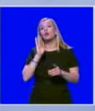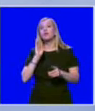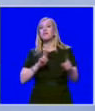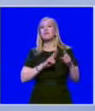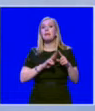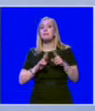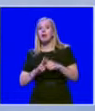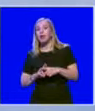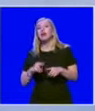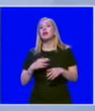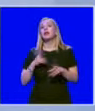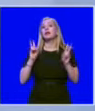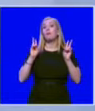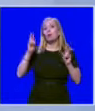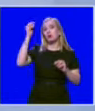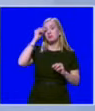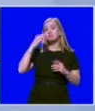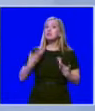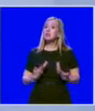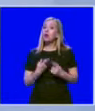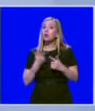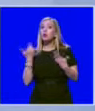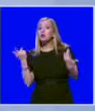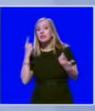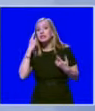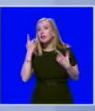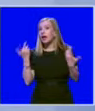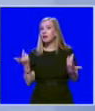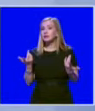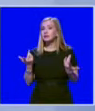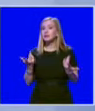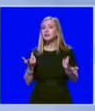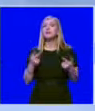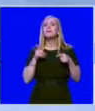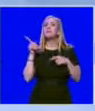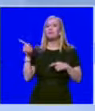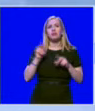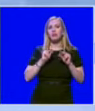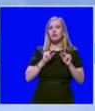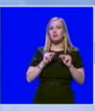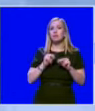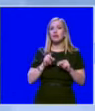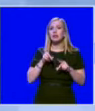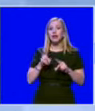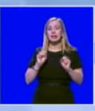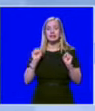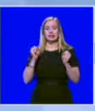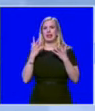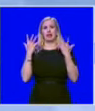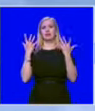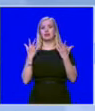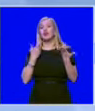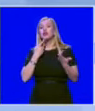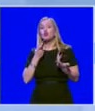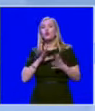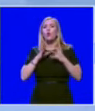България. Интересно е откъде знаят тази работа. Само, че и сме свидетели на това. Те казват, те истеризират. Защо толкова